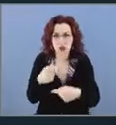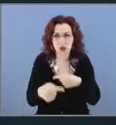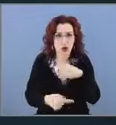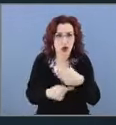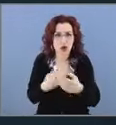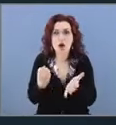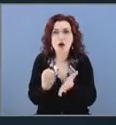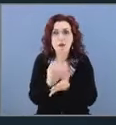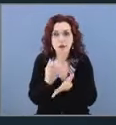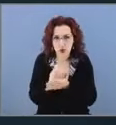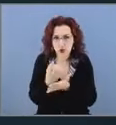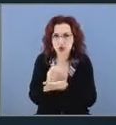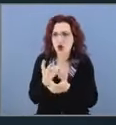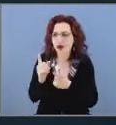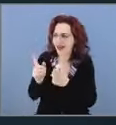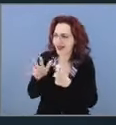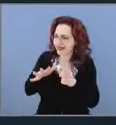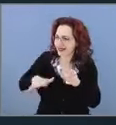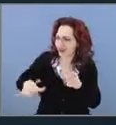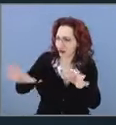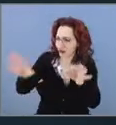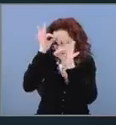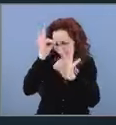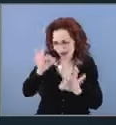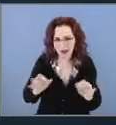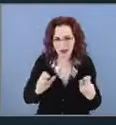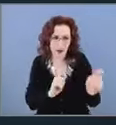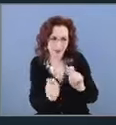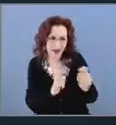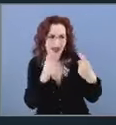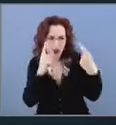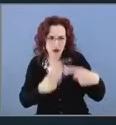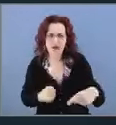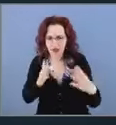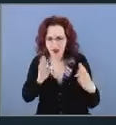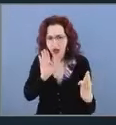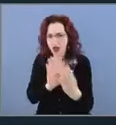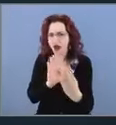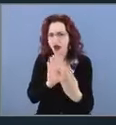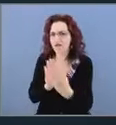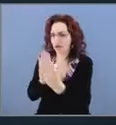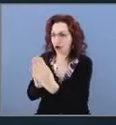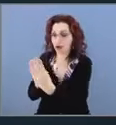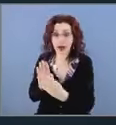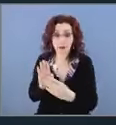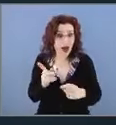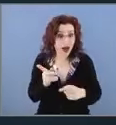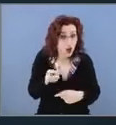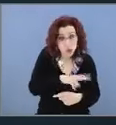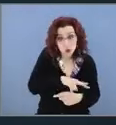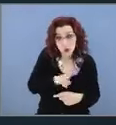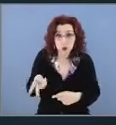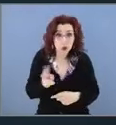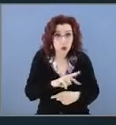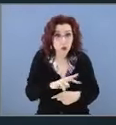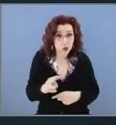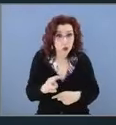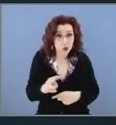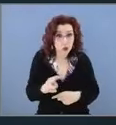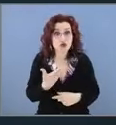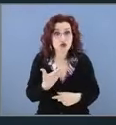sostenibile affrontando le sfide del mercato, ma entrambe si trovano davanti alla necessità di trasformarsi.